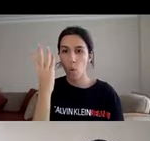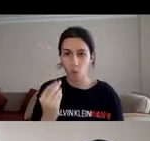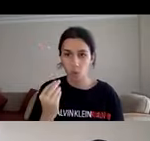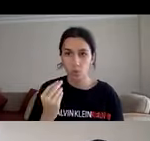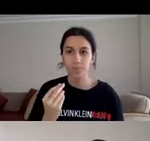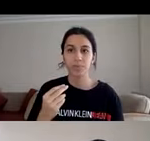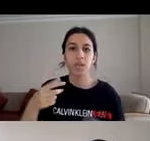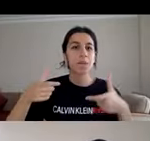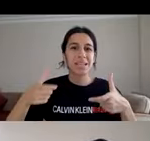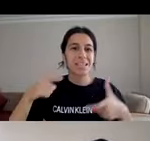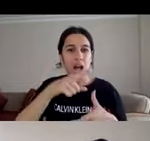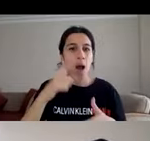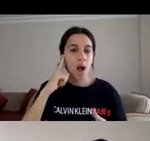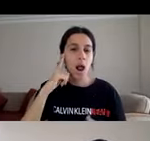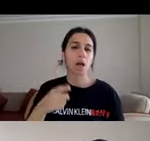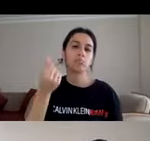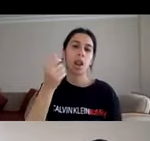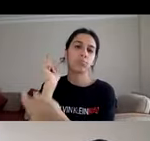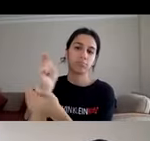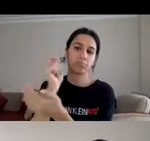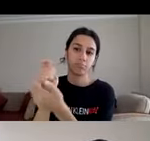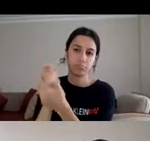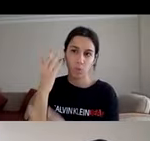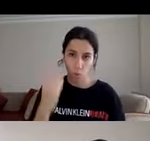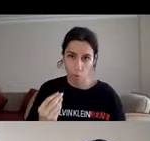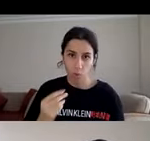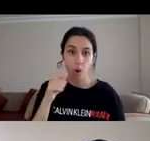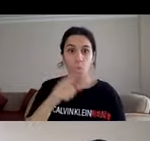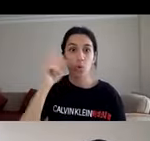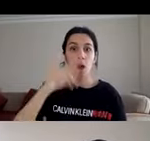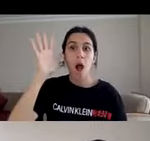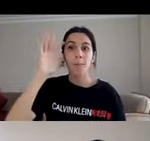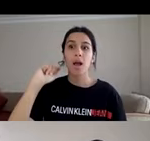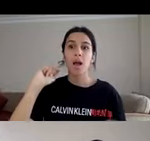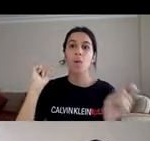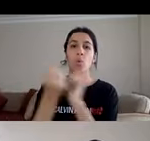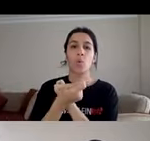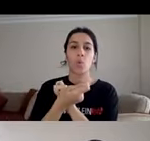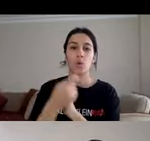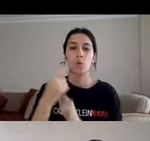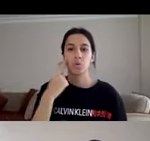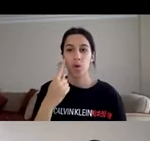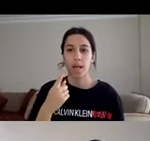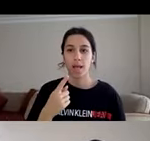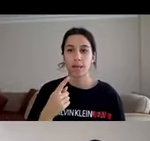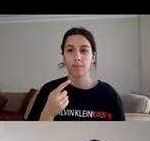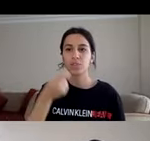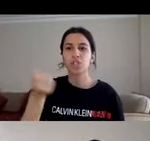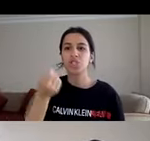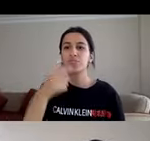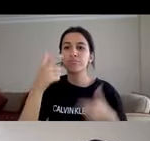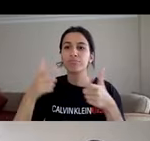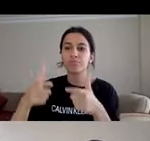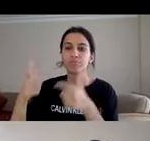Pizza tazminat ödedi. Şimdi bu Amerika'da bayağı şeyi değiştirmiş durumda. İçeride konjonktürü birçok şirket